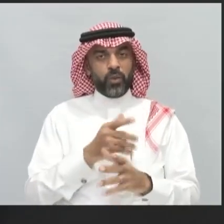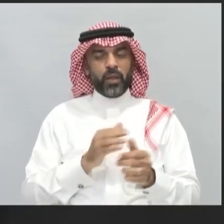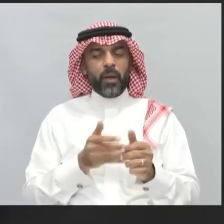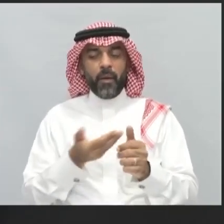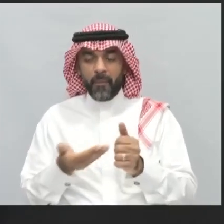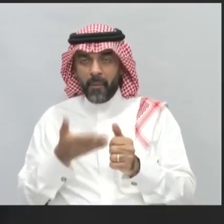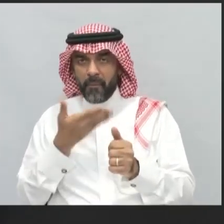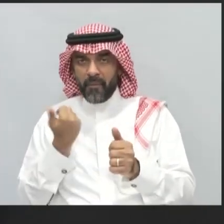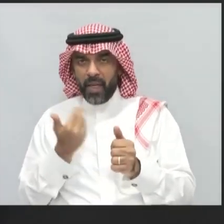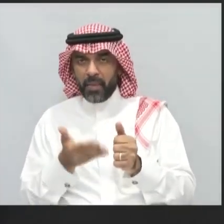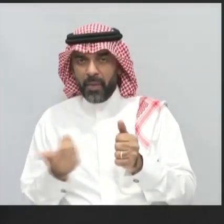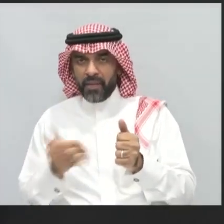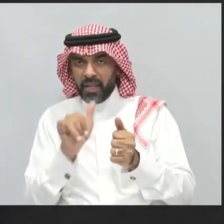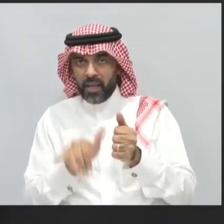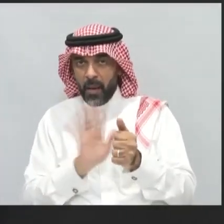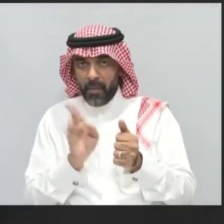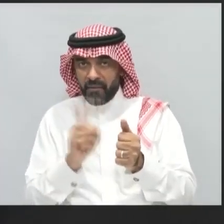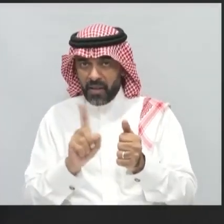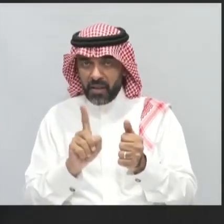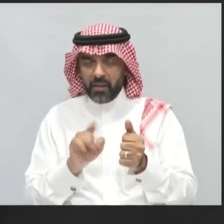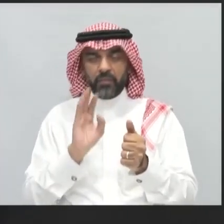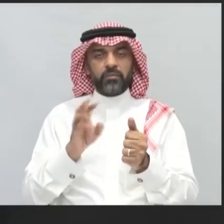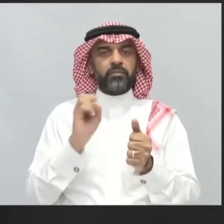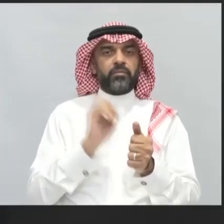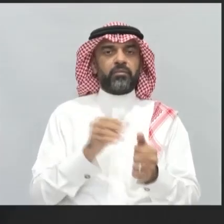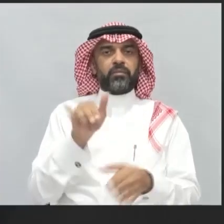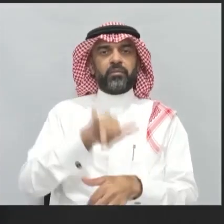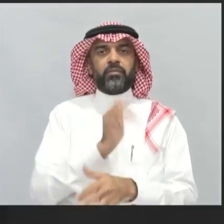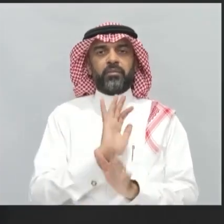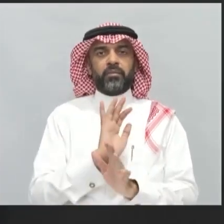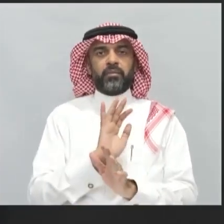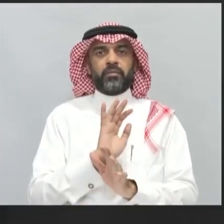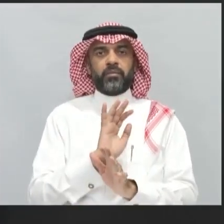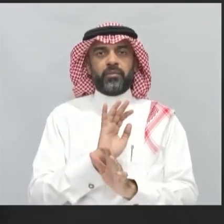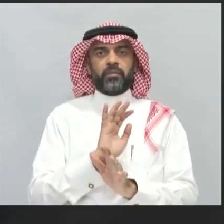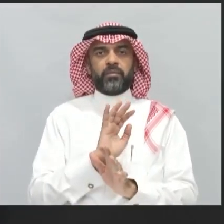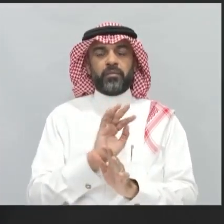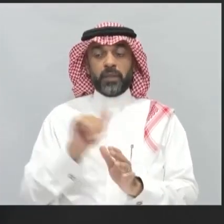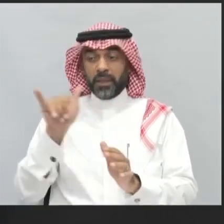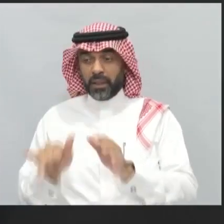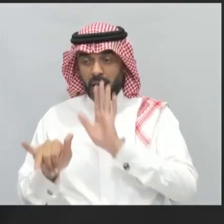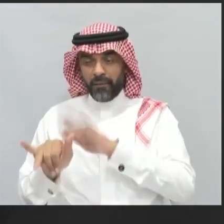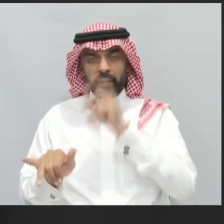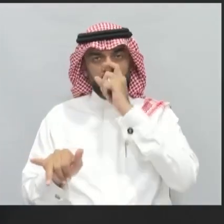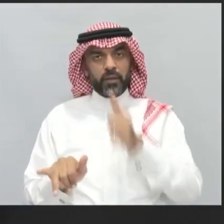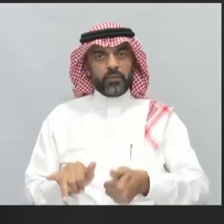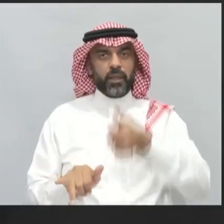يسبقها ياء مثل امضى ومثل الامثله السابقه التي املينا